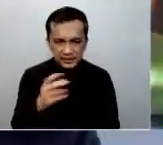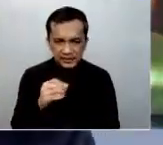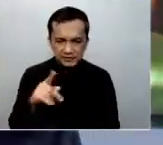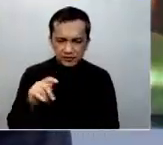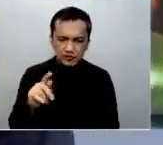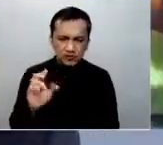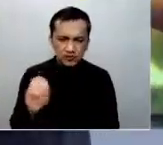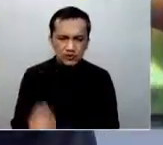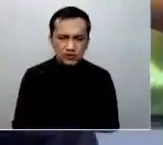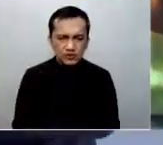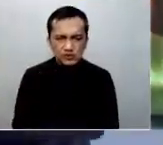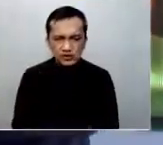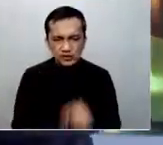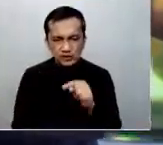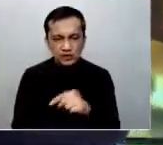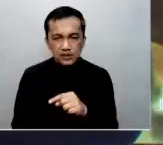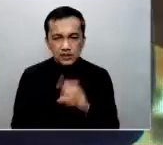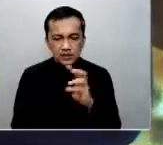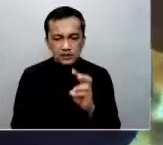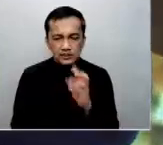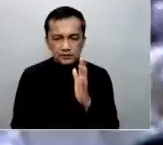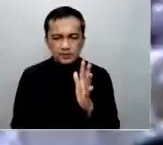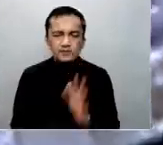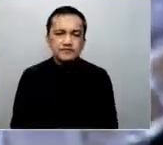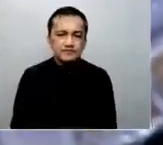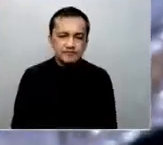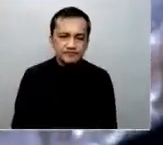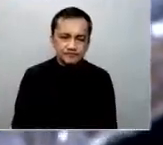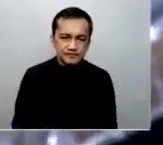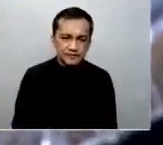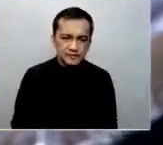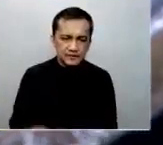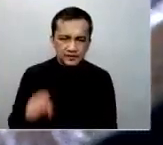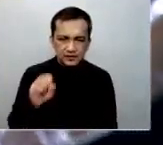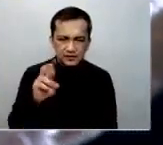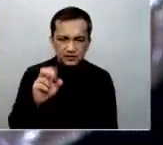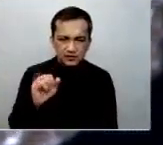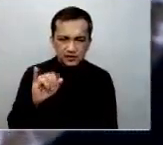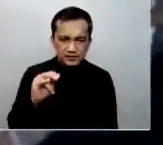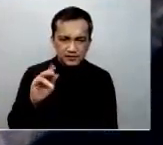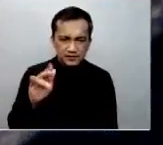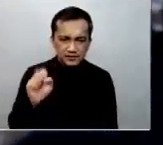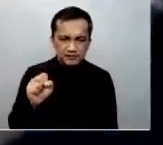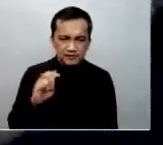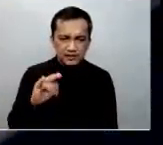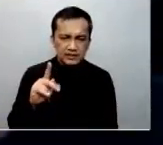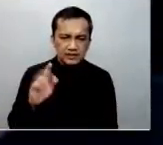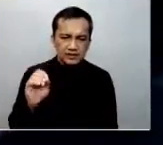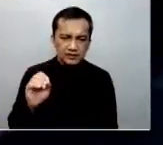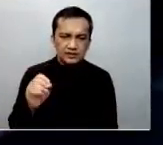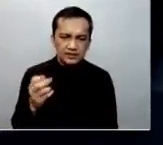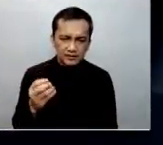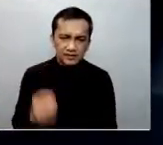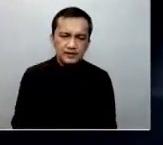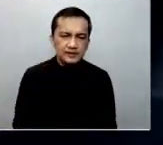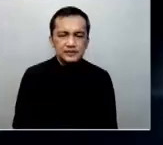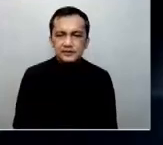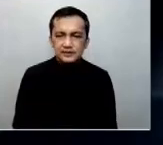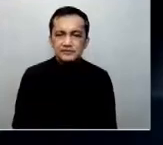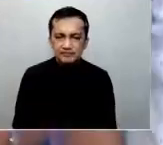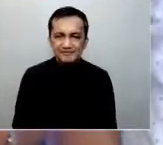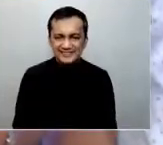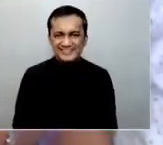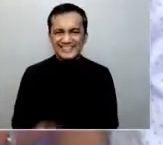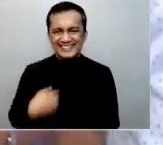is 650 po. Areho din. Opo, 12 inches bilao. Grabe naman yung sahog niya, no? Ang dami. Alam nyo, kayang-kaya na yung sagutin ng